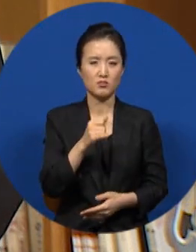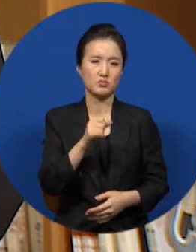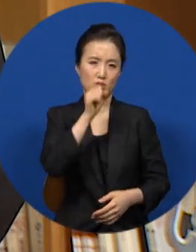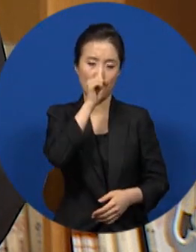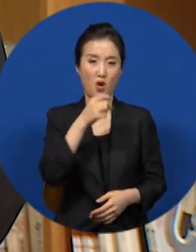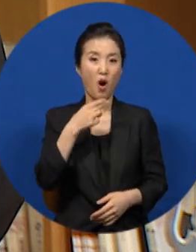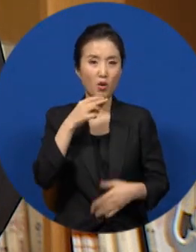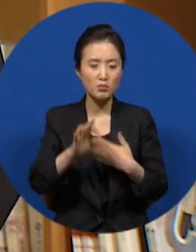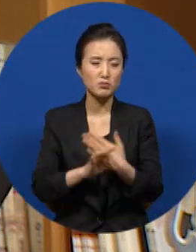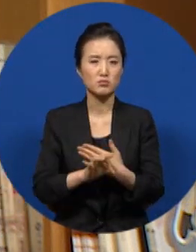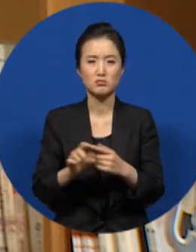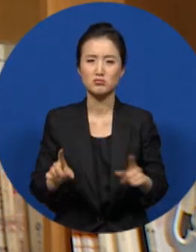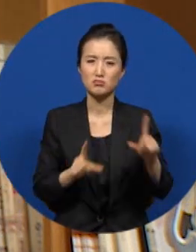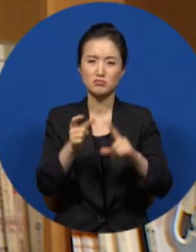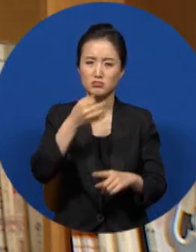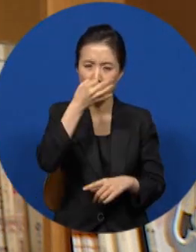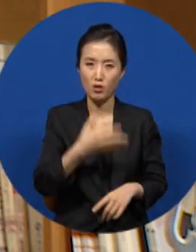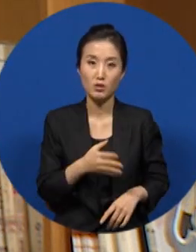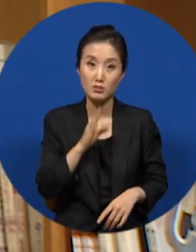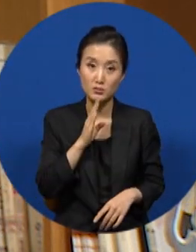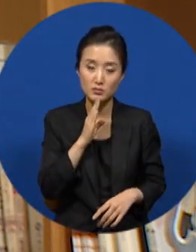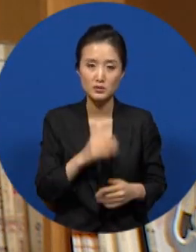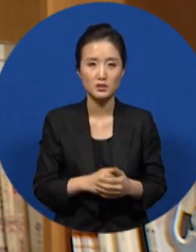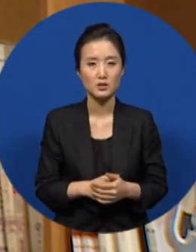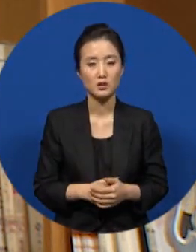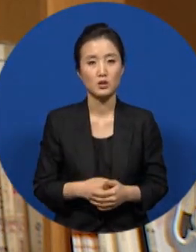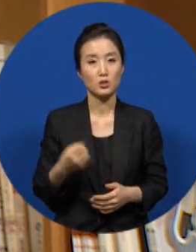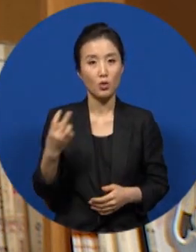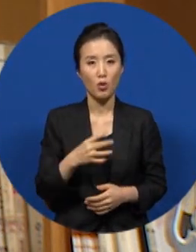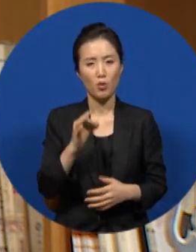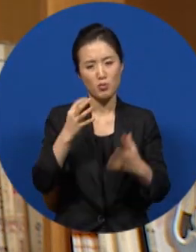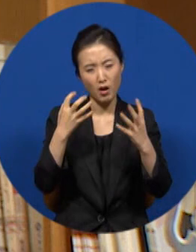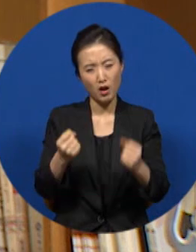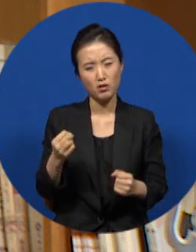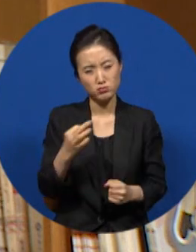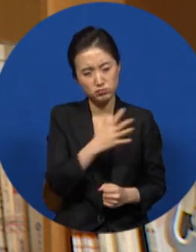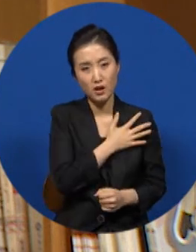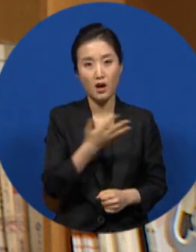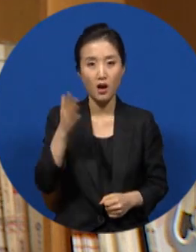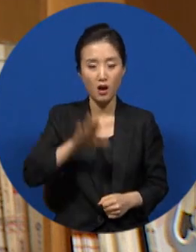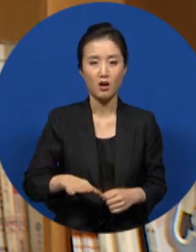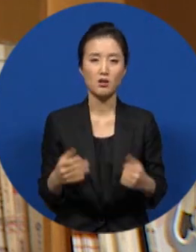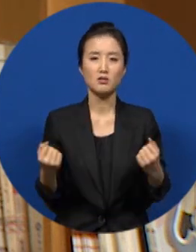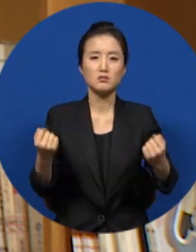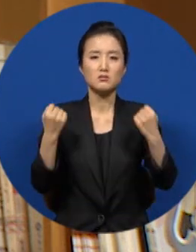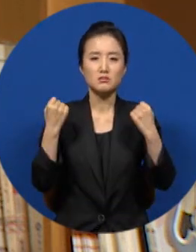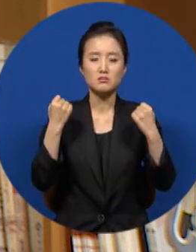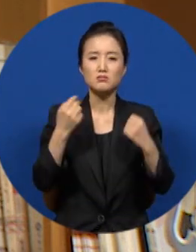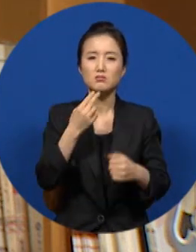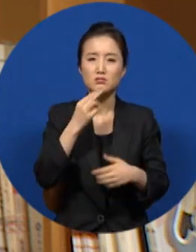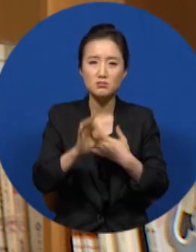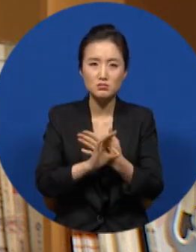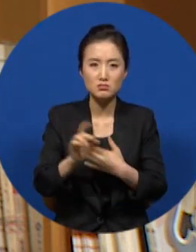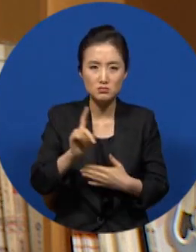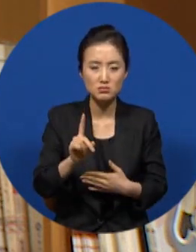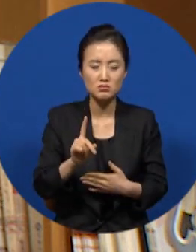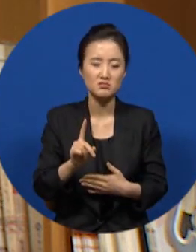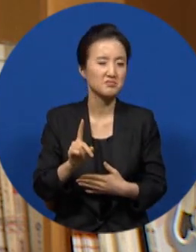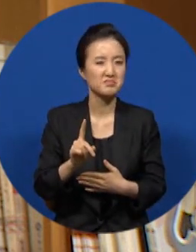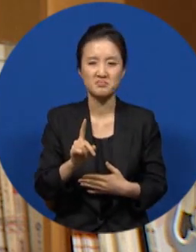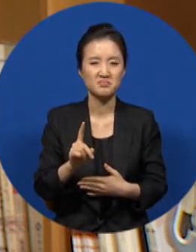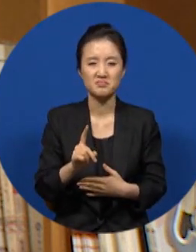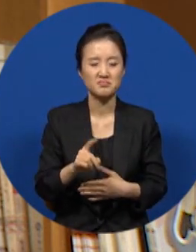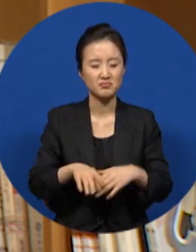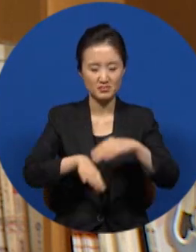건강해야 됩니다. 뭐 아무리 돈이 많고 내가 오래 살아도 건강하지 못하면 뜻한 바를 이룰 수가 없지 않습니까? 아프면 그냥 만사 다